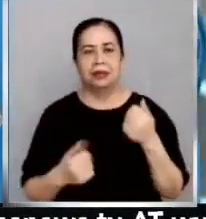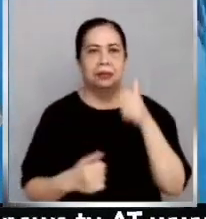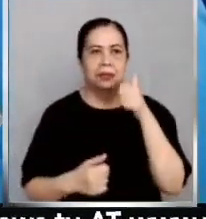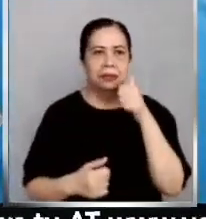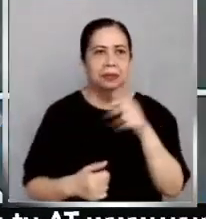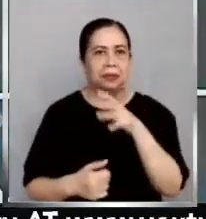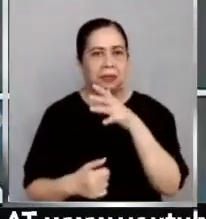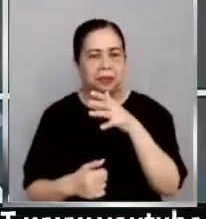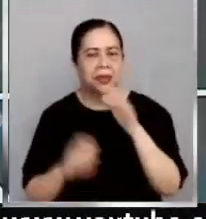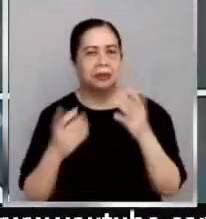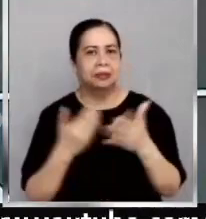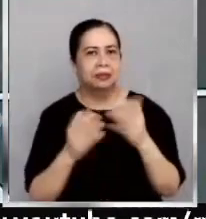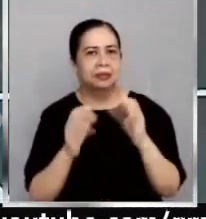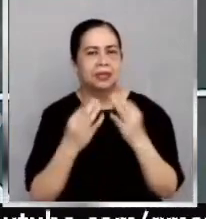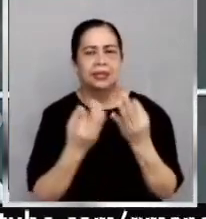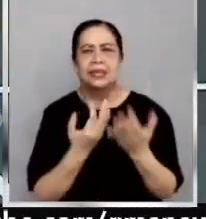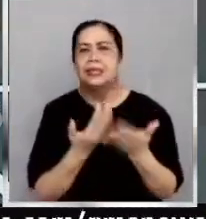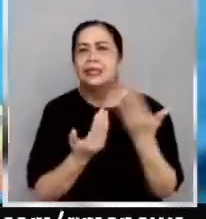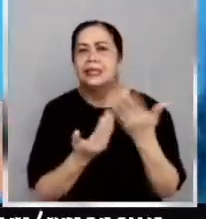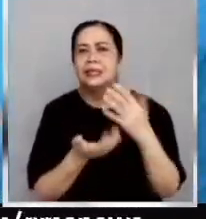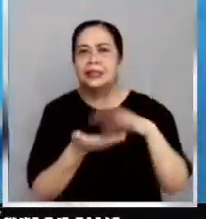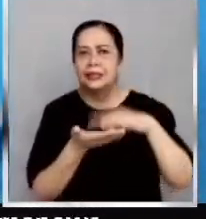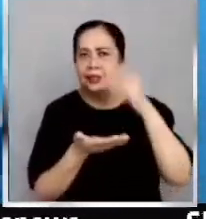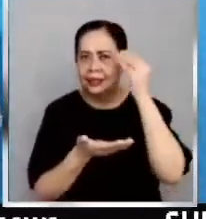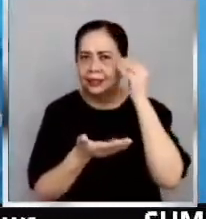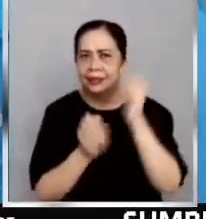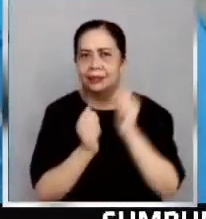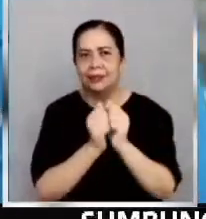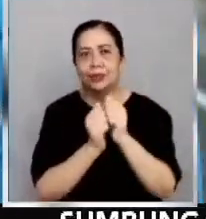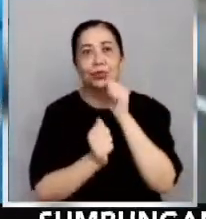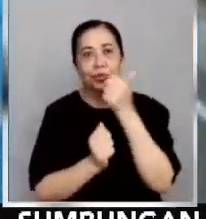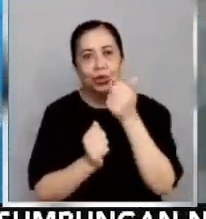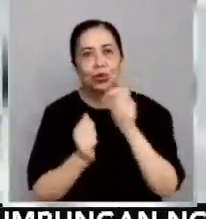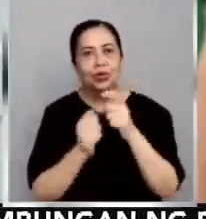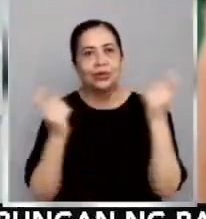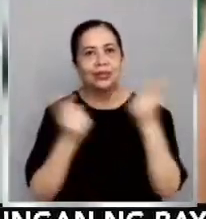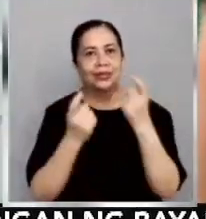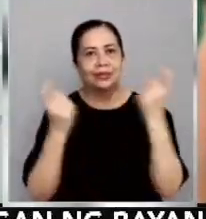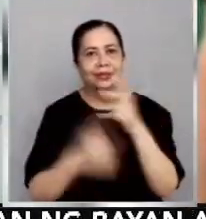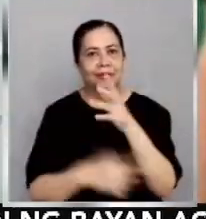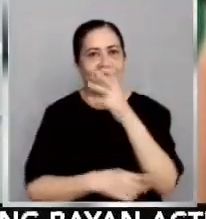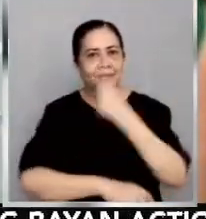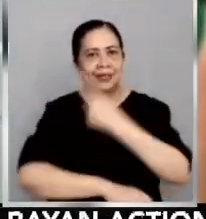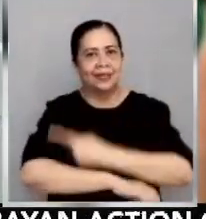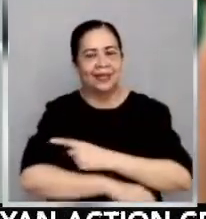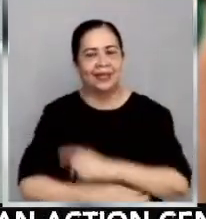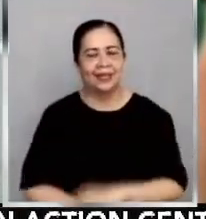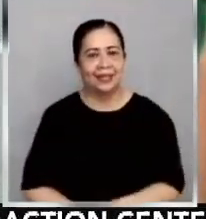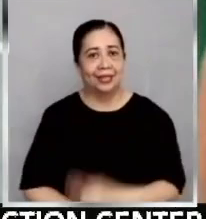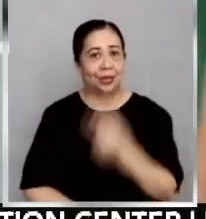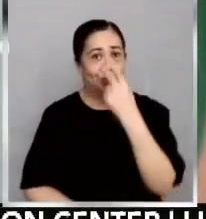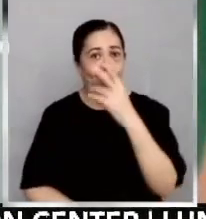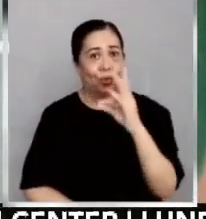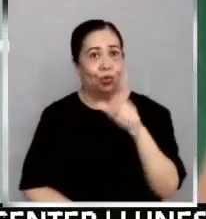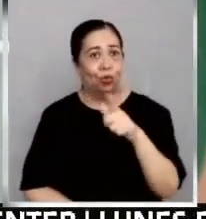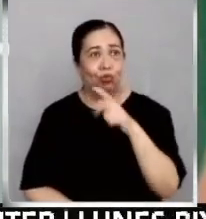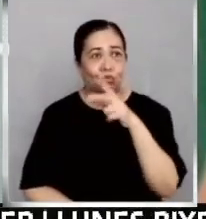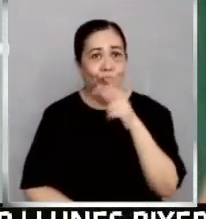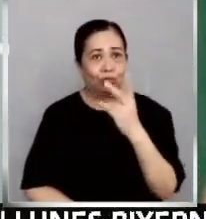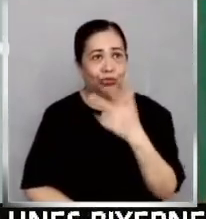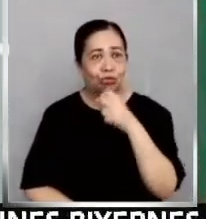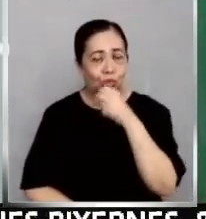kasi madali lang siyang matutunan. Bonding na namin tomorrow para i-celebrate na may Mother's Day. Tingnan mo ako, ha? 73 years old, I can play with